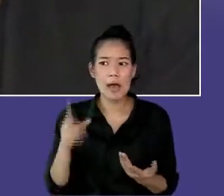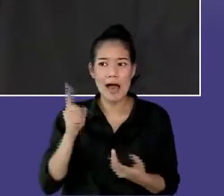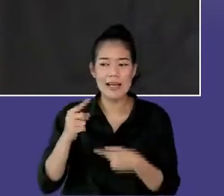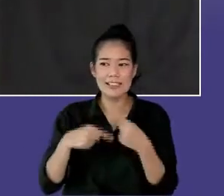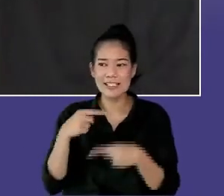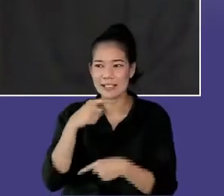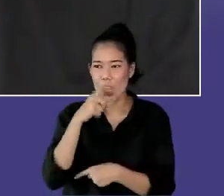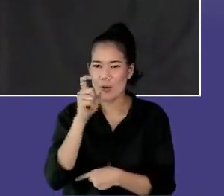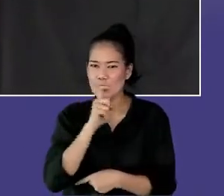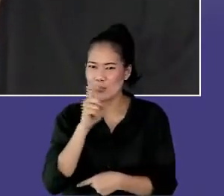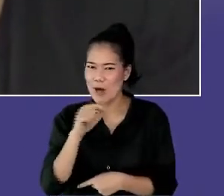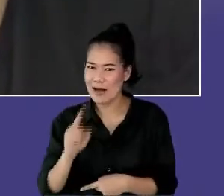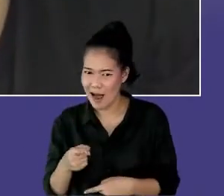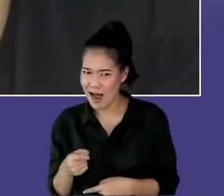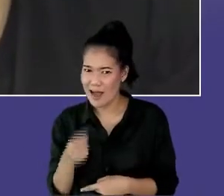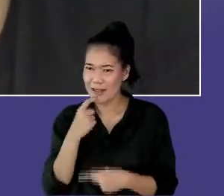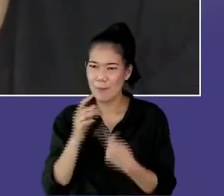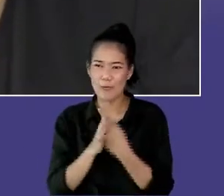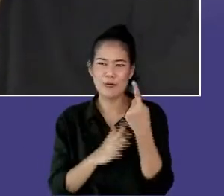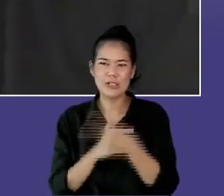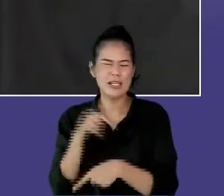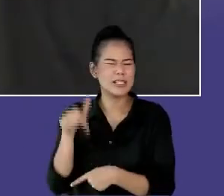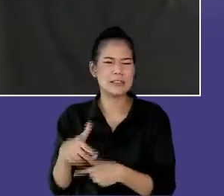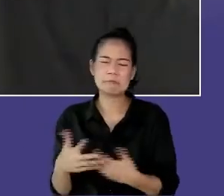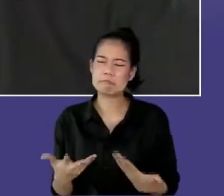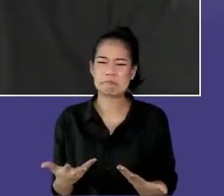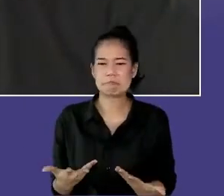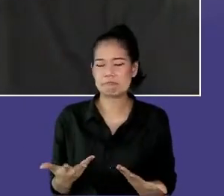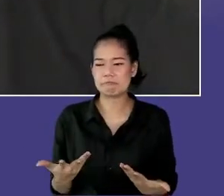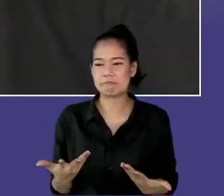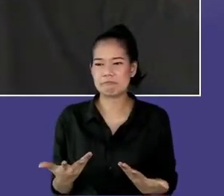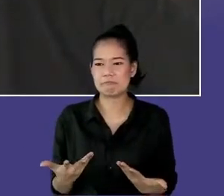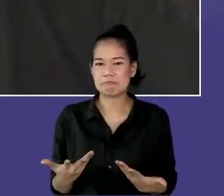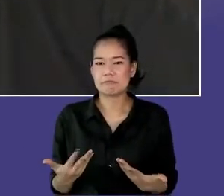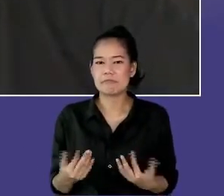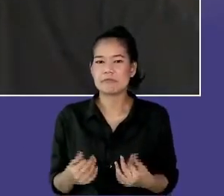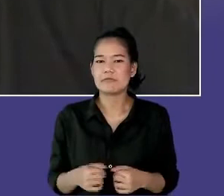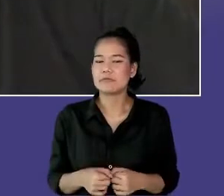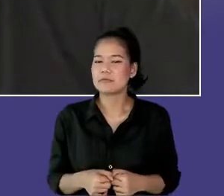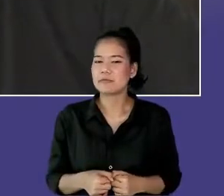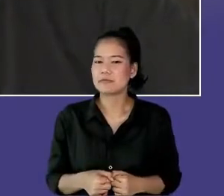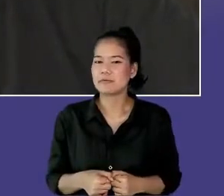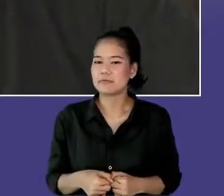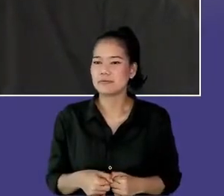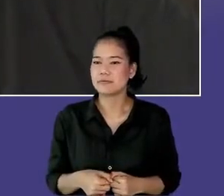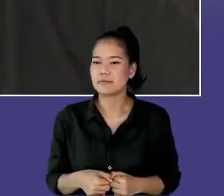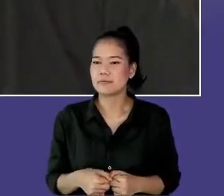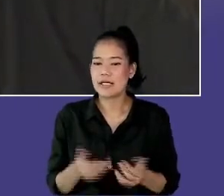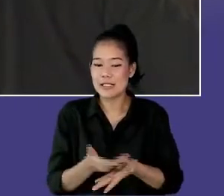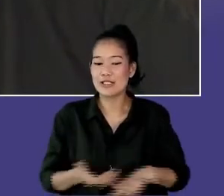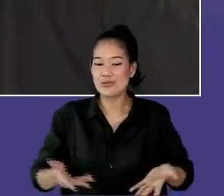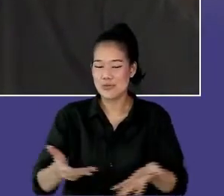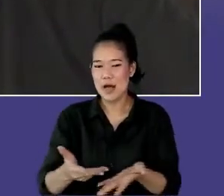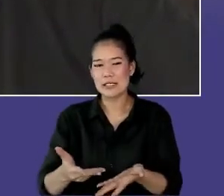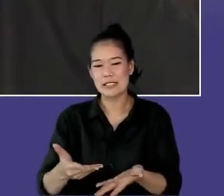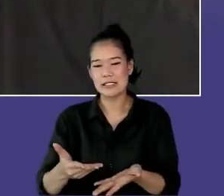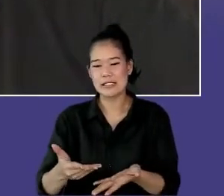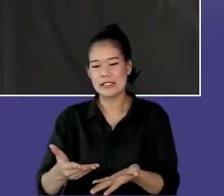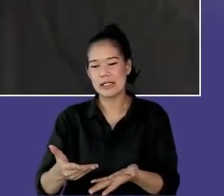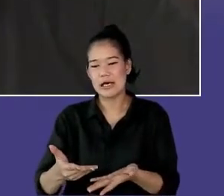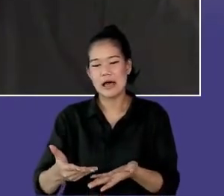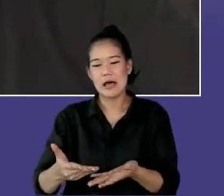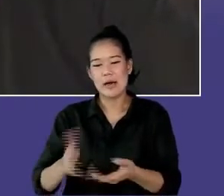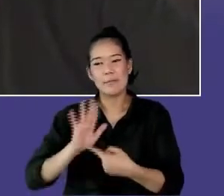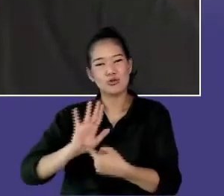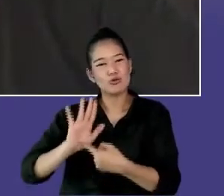cerita lucu di balik itu, terutama untuk proyek ini kan ya di tengah apa pertunjukan yang berkurang,